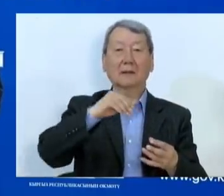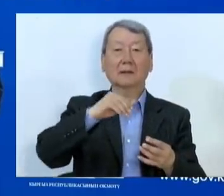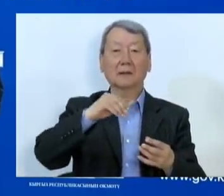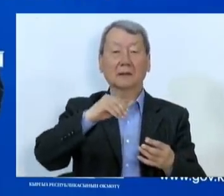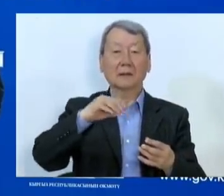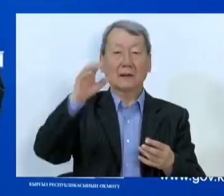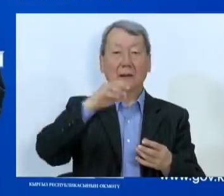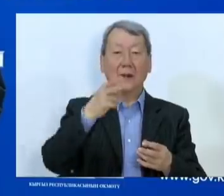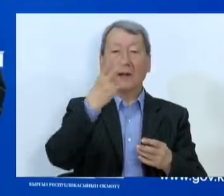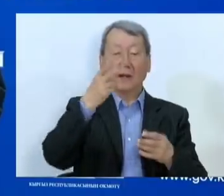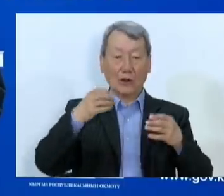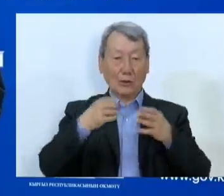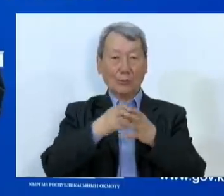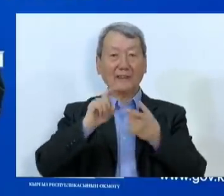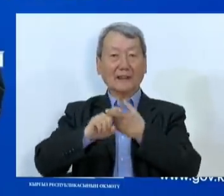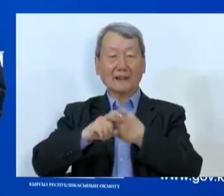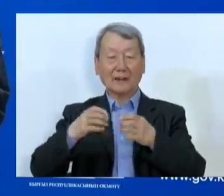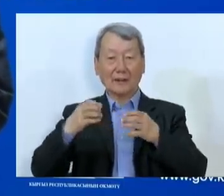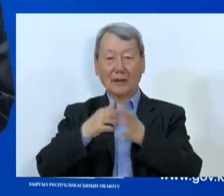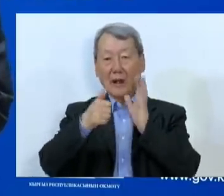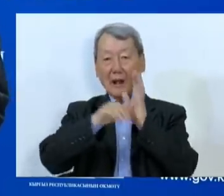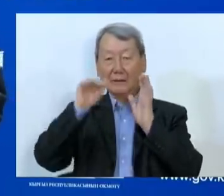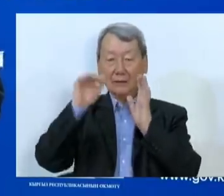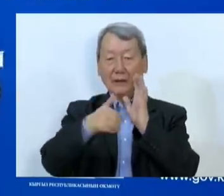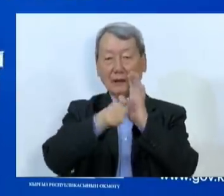баары тең ушул экинчи категориядагы